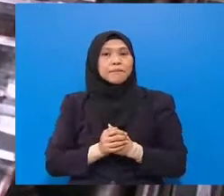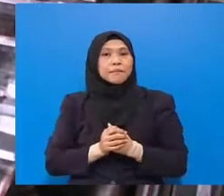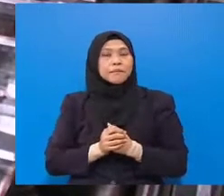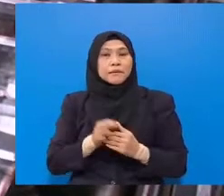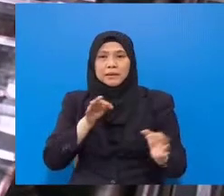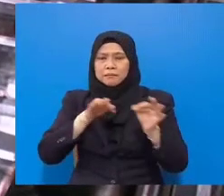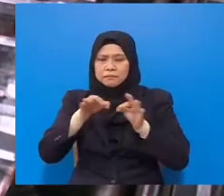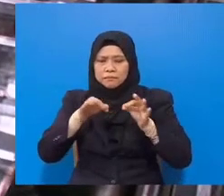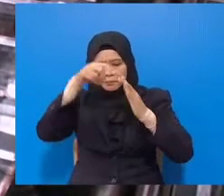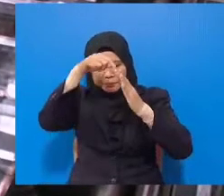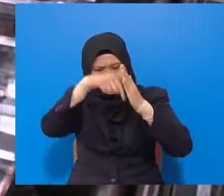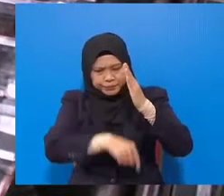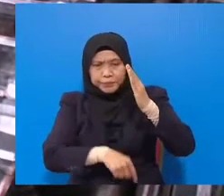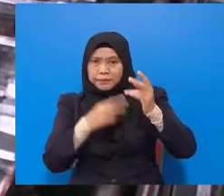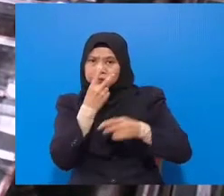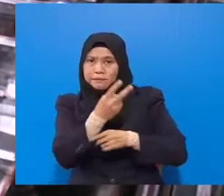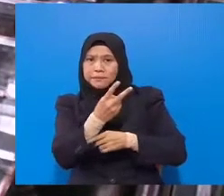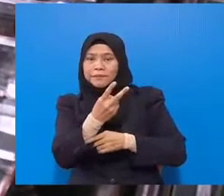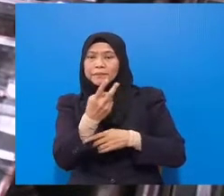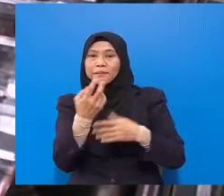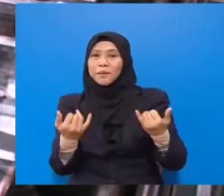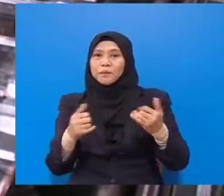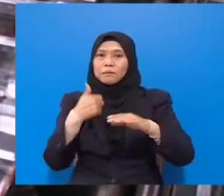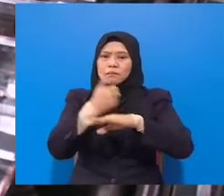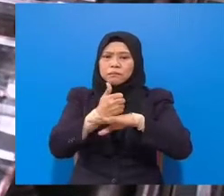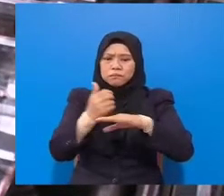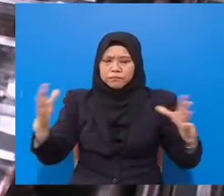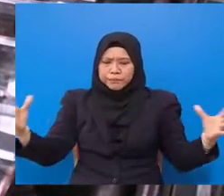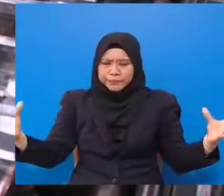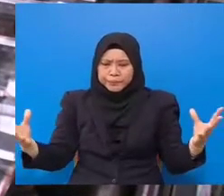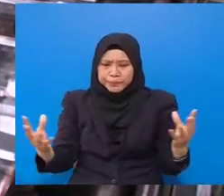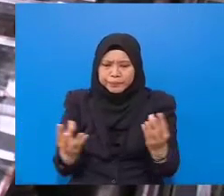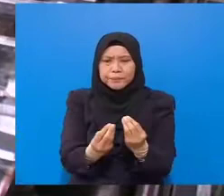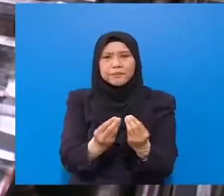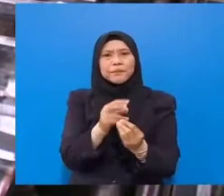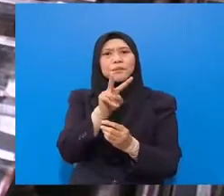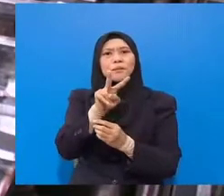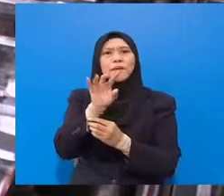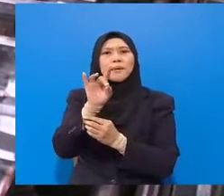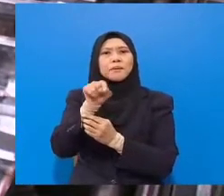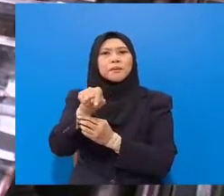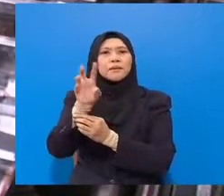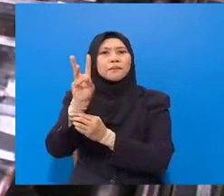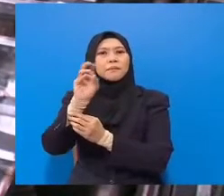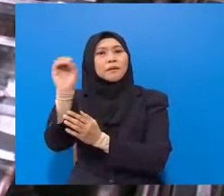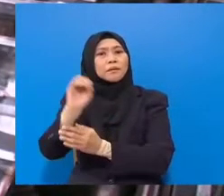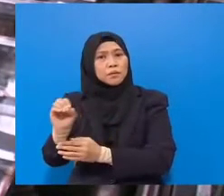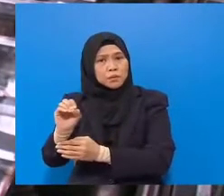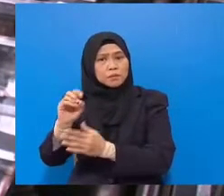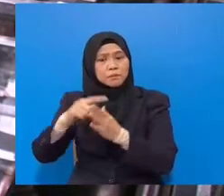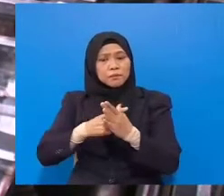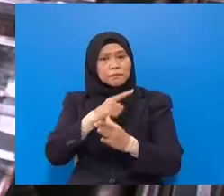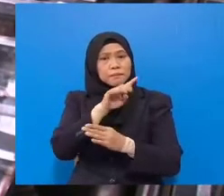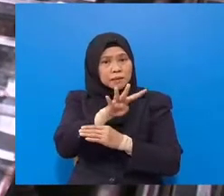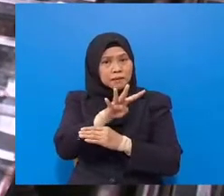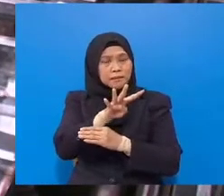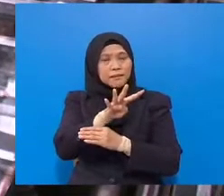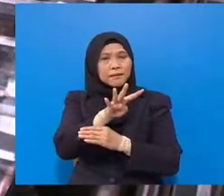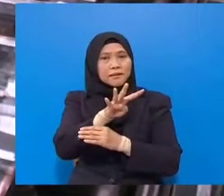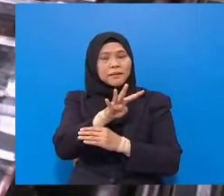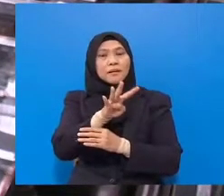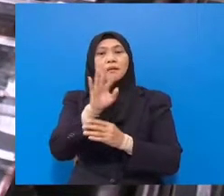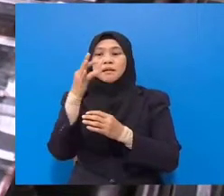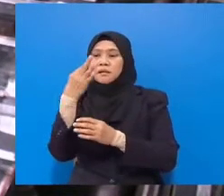dilihat secara terperinci pengucapan ke Dieng kek telah mengecil dari 2846 ratus pada bulan eprom